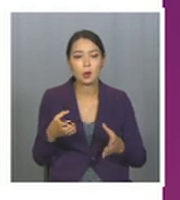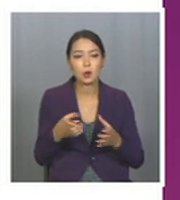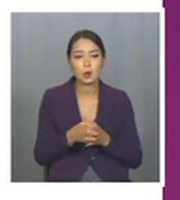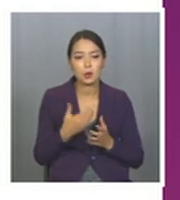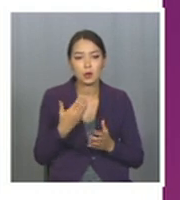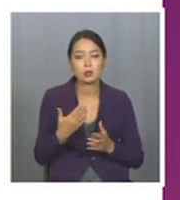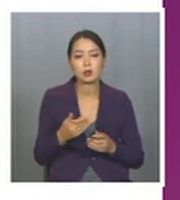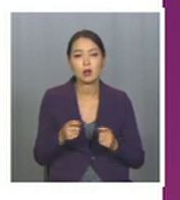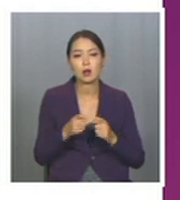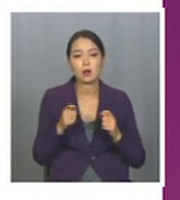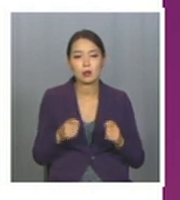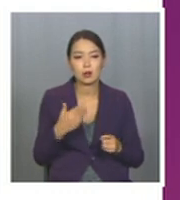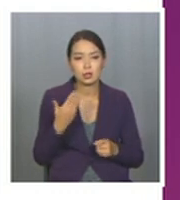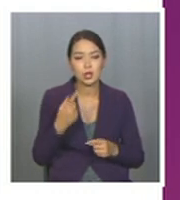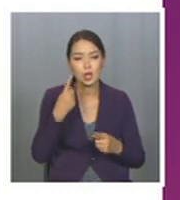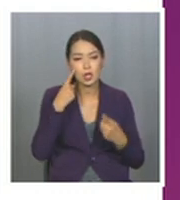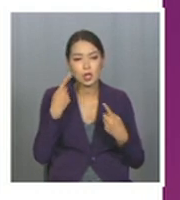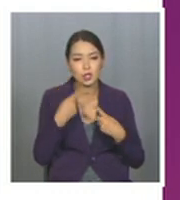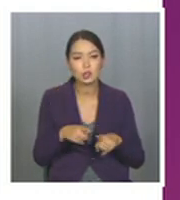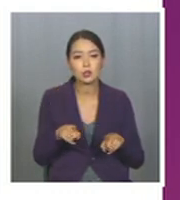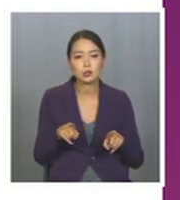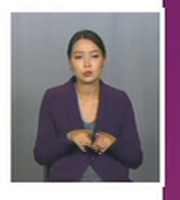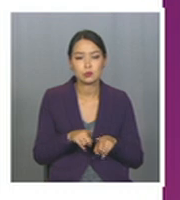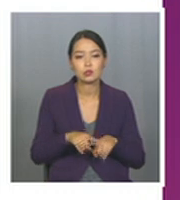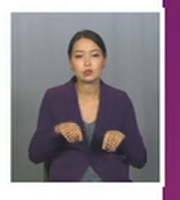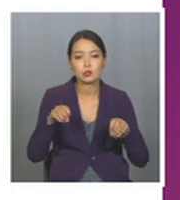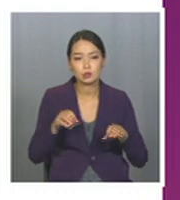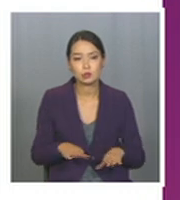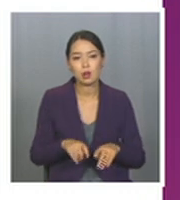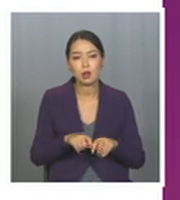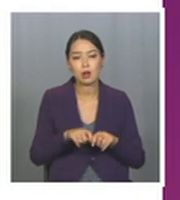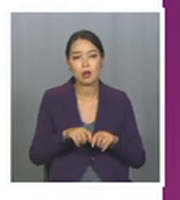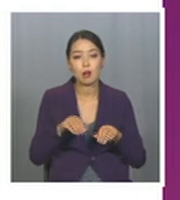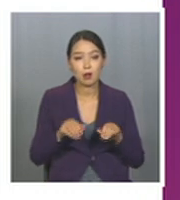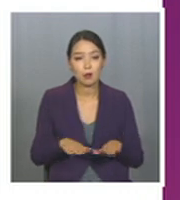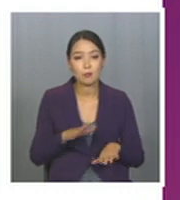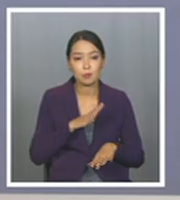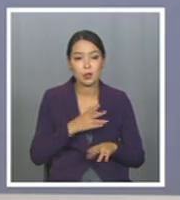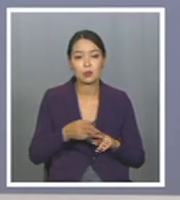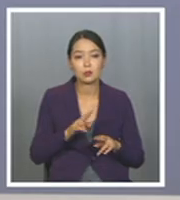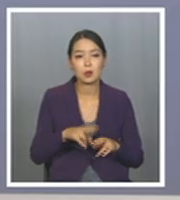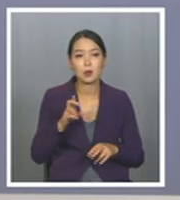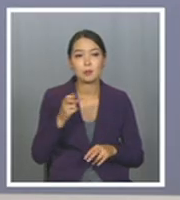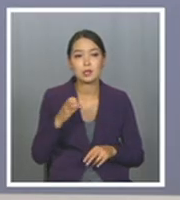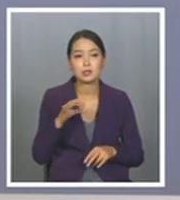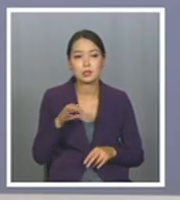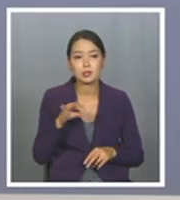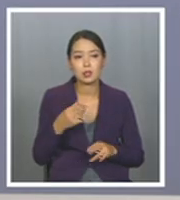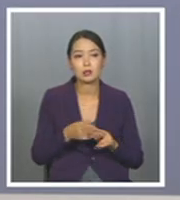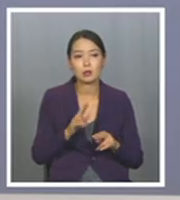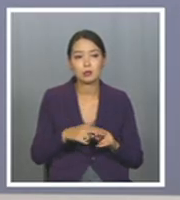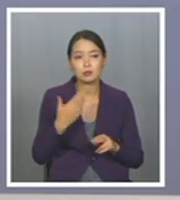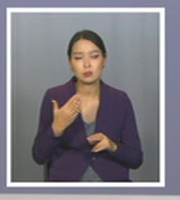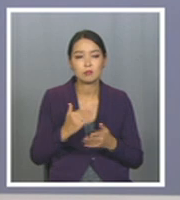съезінде индустрияландыру саясатына көшу туралы шешім қабылдады. Большевиктер елде индустрияландыруды өте жоғарғы